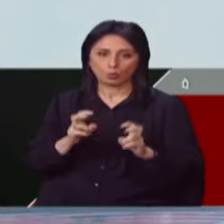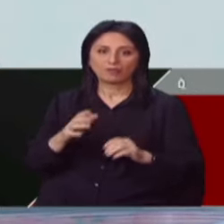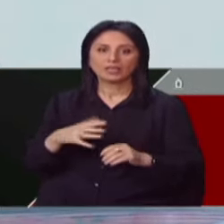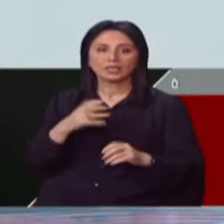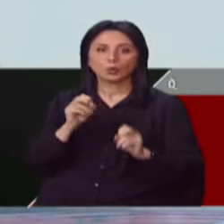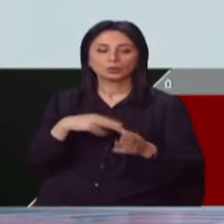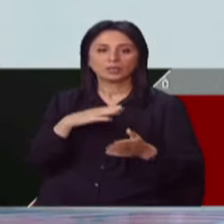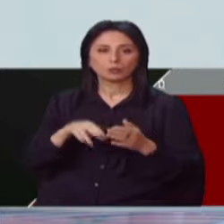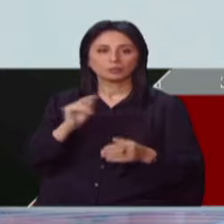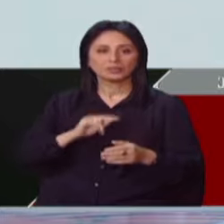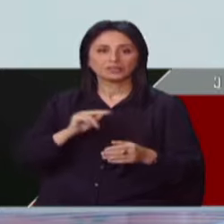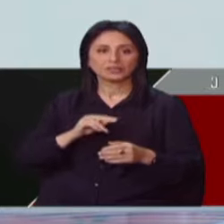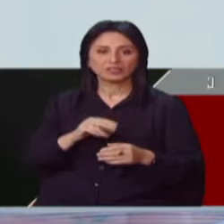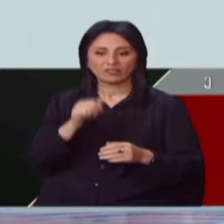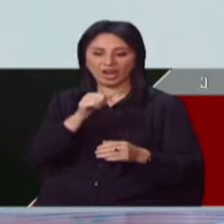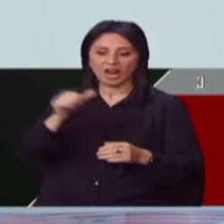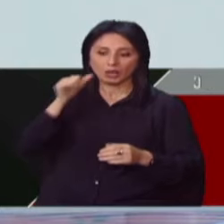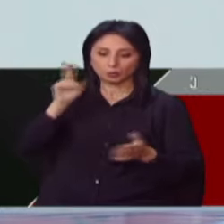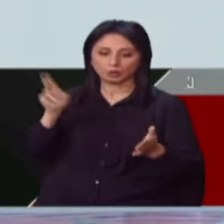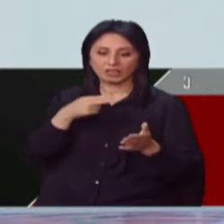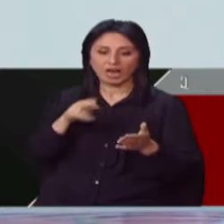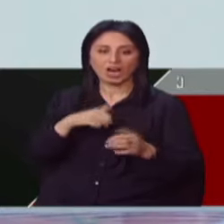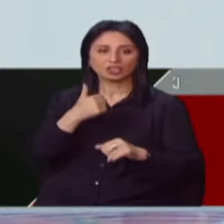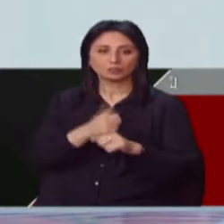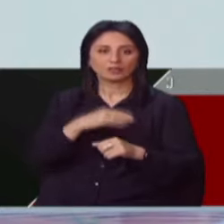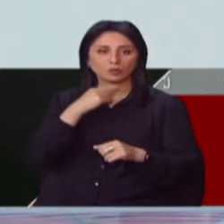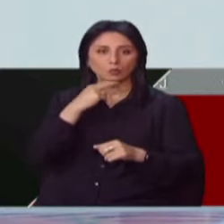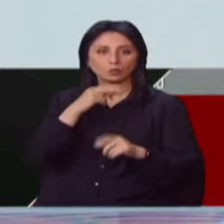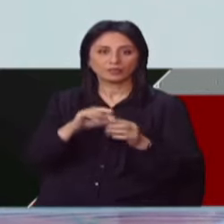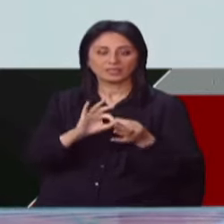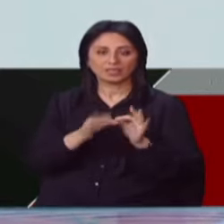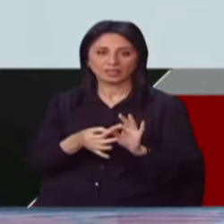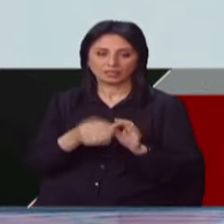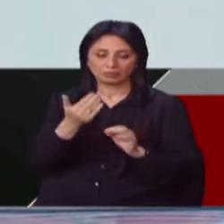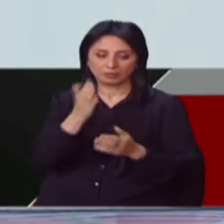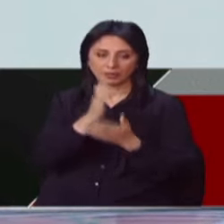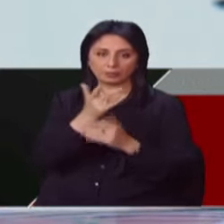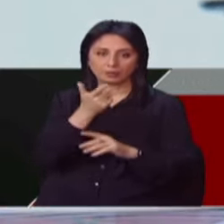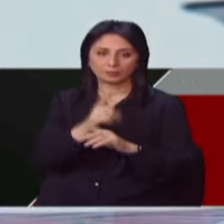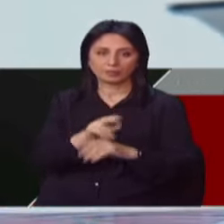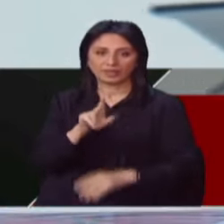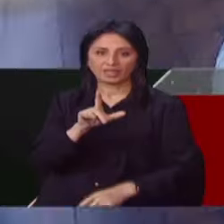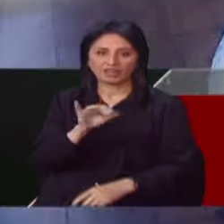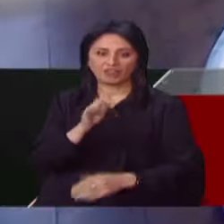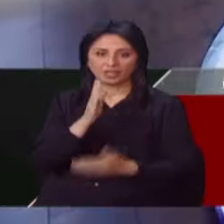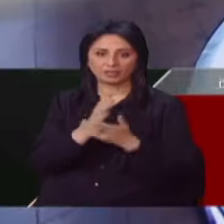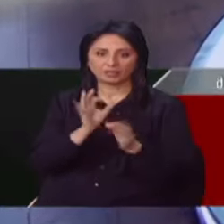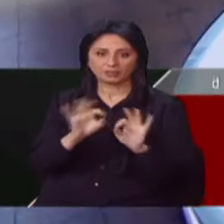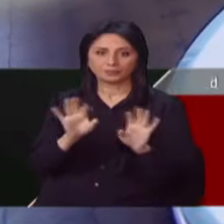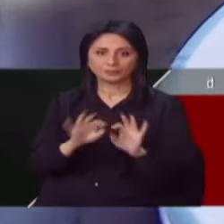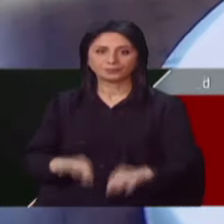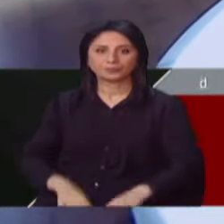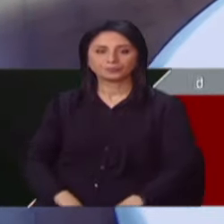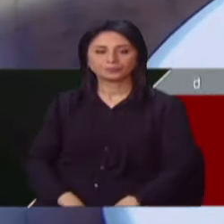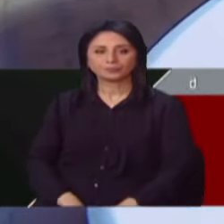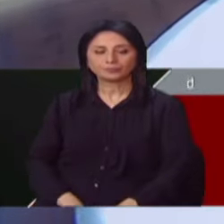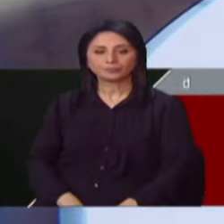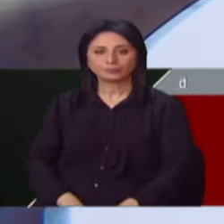სახელმწიფო უსაფრთხოების სამსახურის გასული წლის ანგარიშის მთავარ აქცენტებს და სხდომის დეტალებს პირდაპირ ეთერში მანანა დევაძე გაგვაცნობს. მანანა,